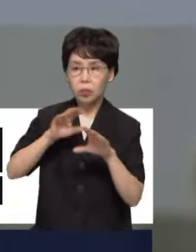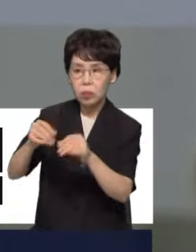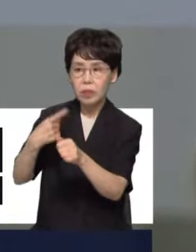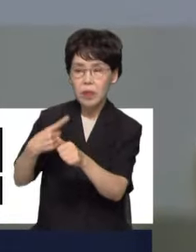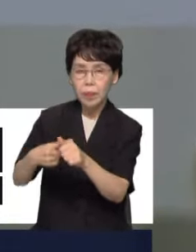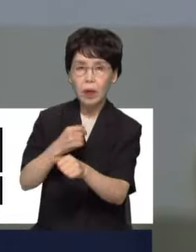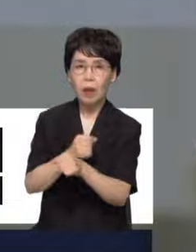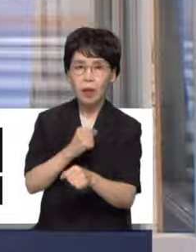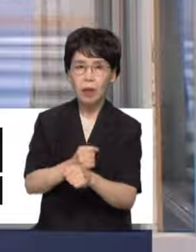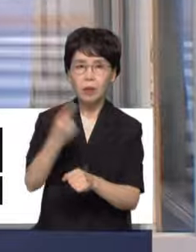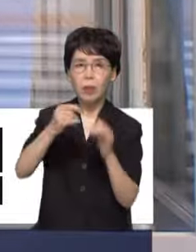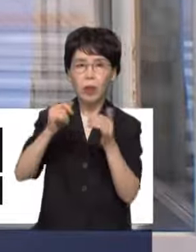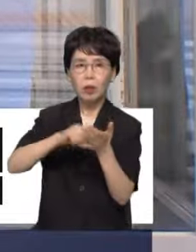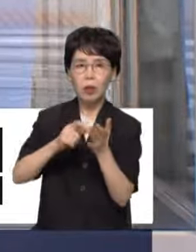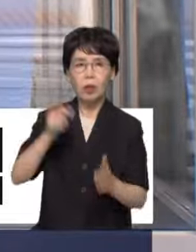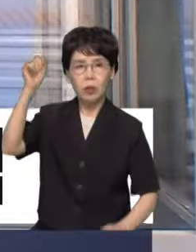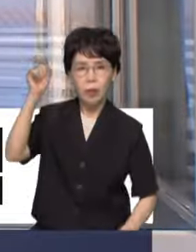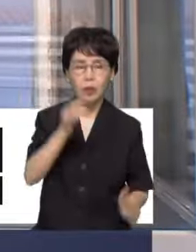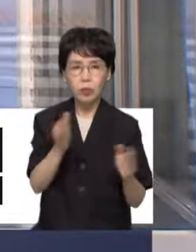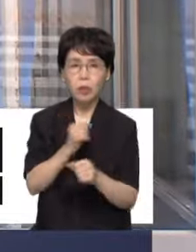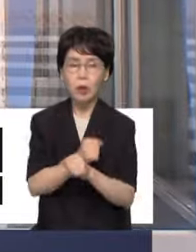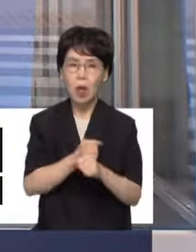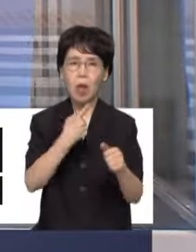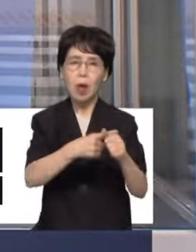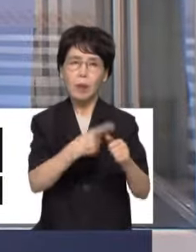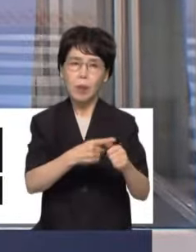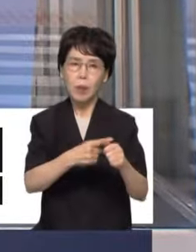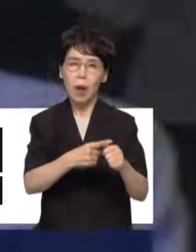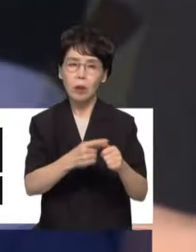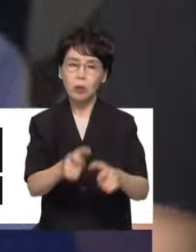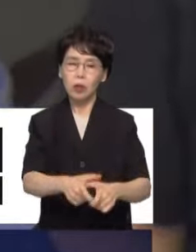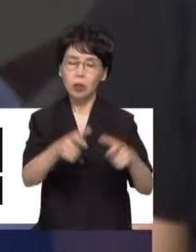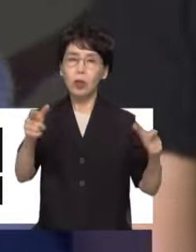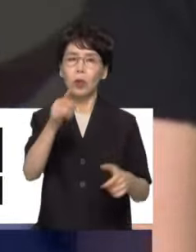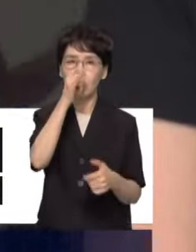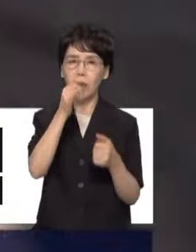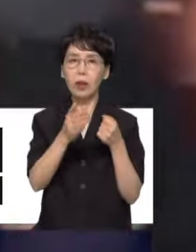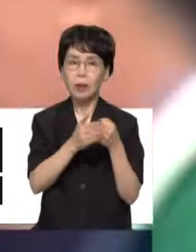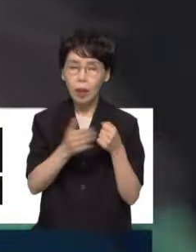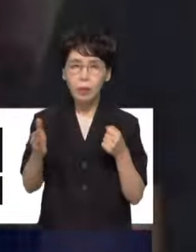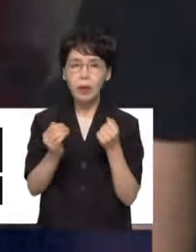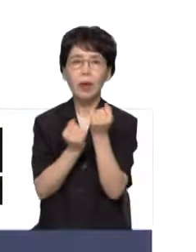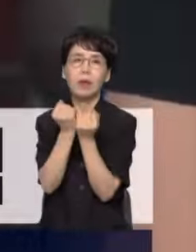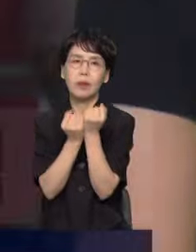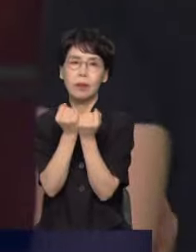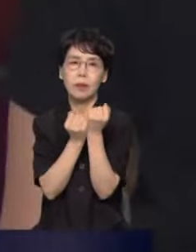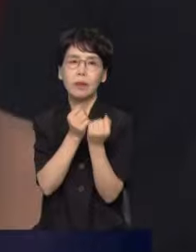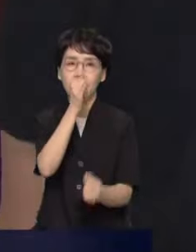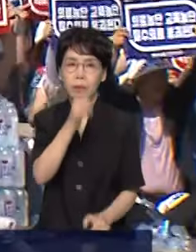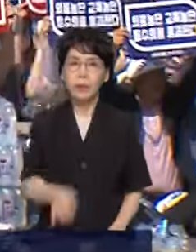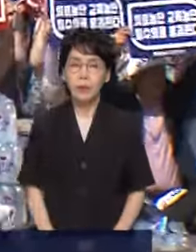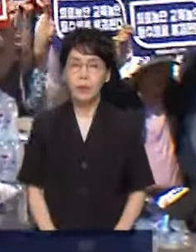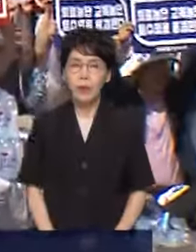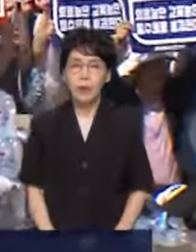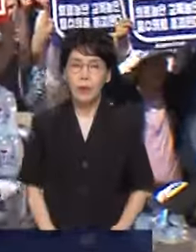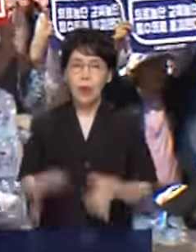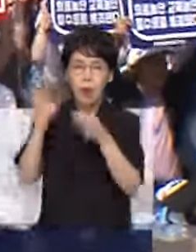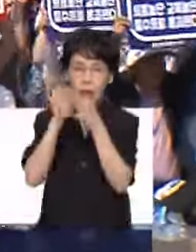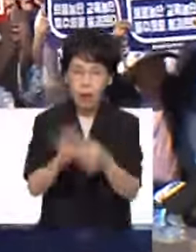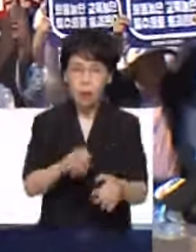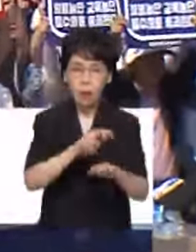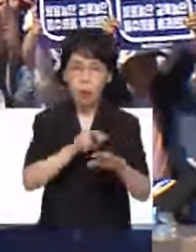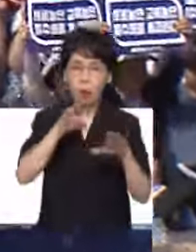1,000명 규모의 총궐기대회를 준비하는 등 비판 여론이 커지는 점 등이 반영됐다는 해석이 나옵니다. 무기한 휴진에